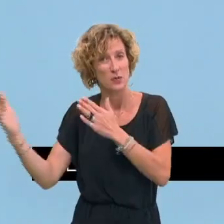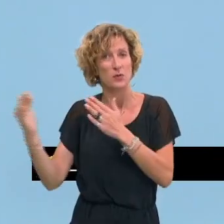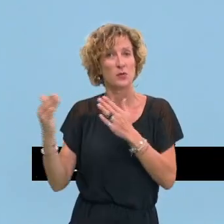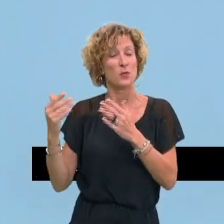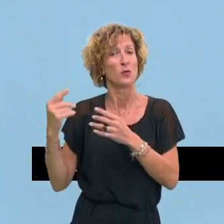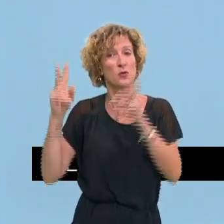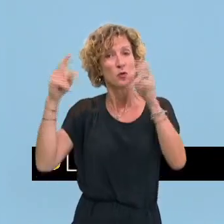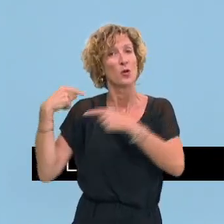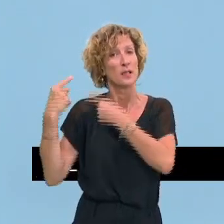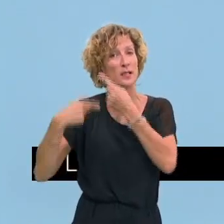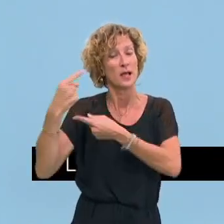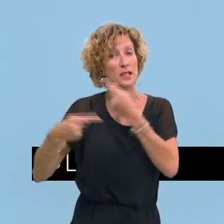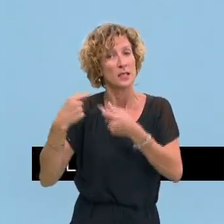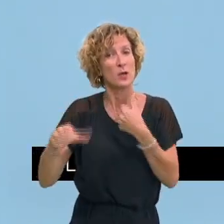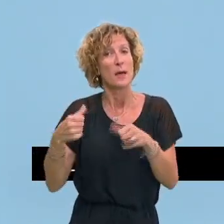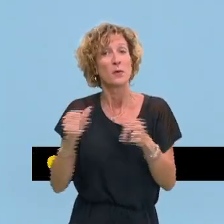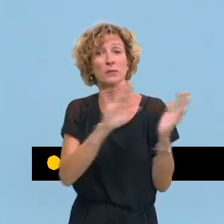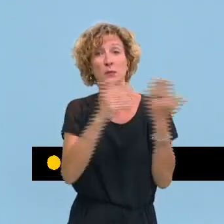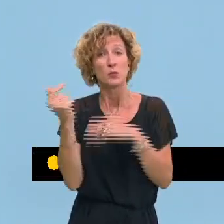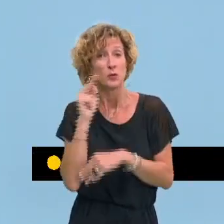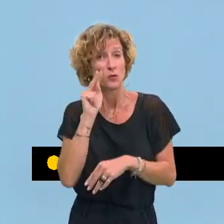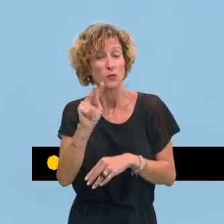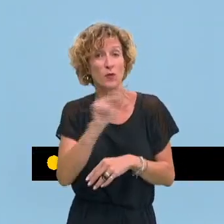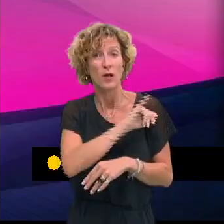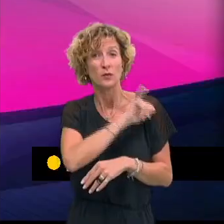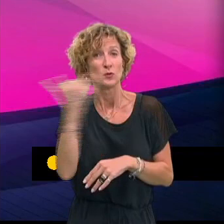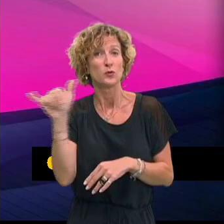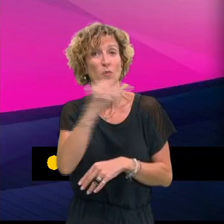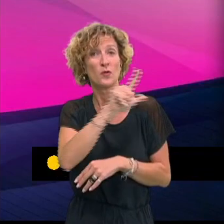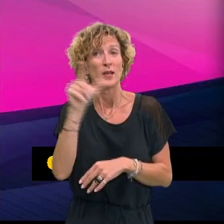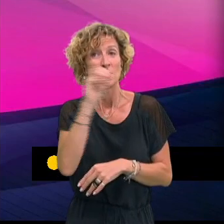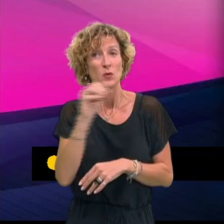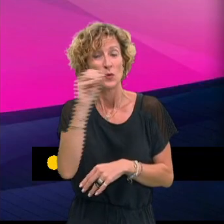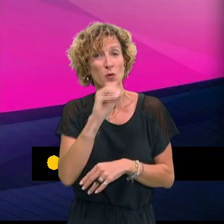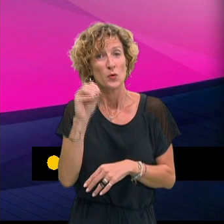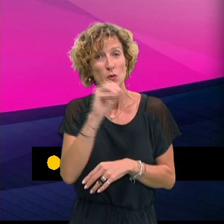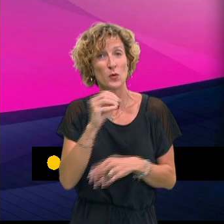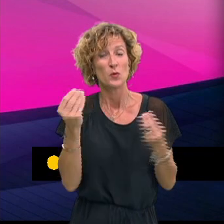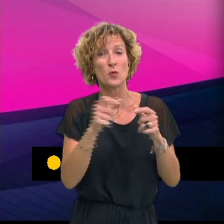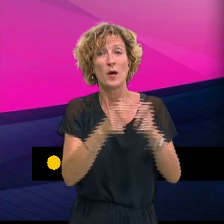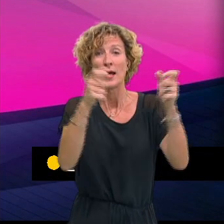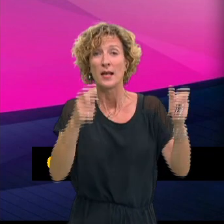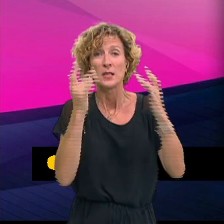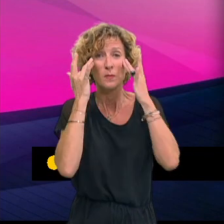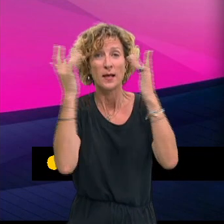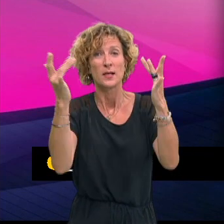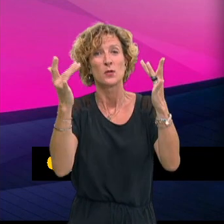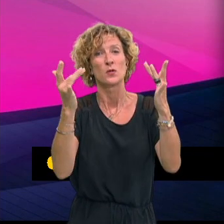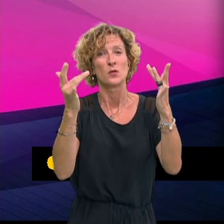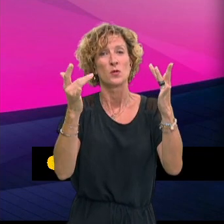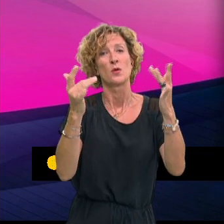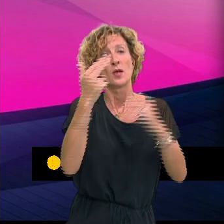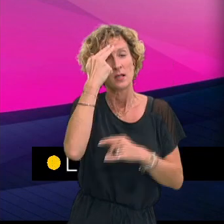la mode recyclée. Une exposition visible jusqu'au 22 octobre. Et ça se passe à l'espace culturel Sudel Fuma